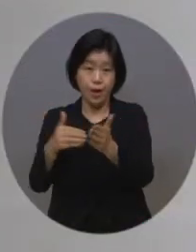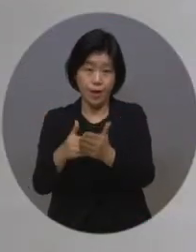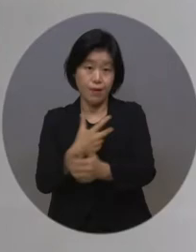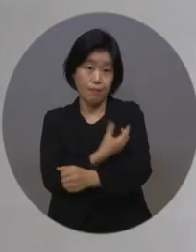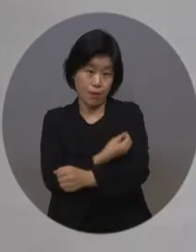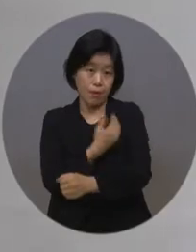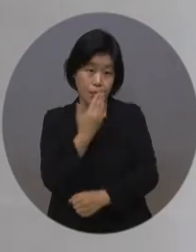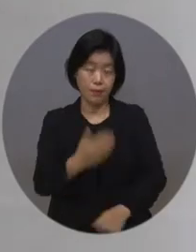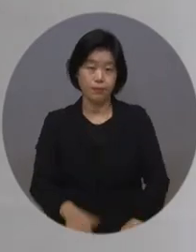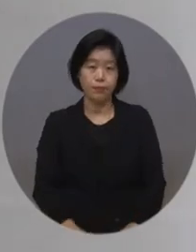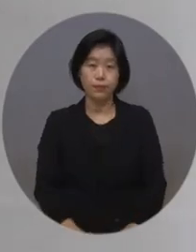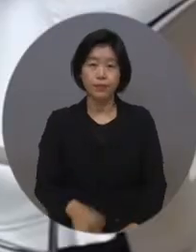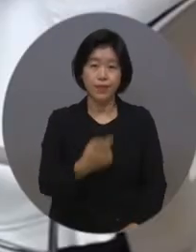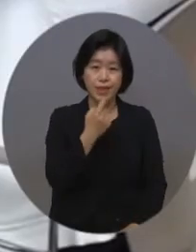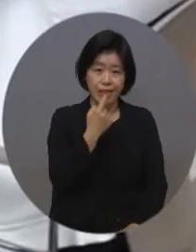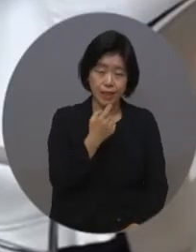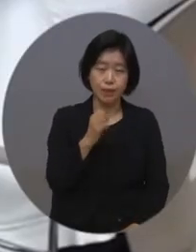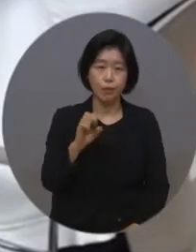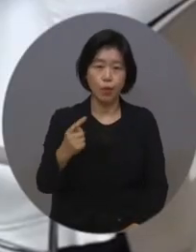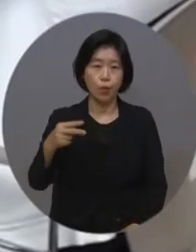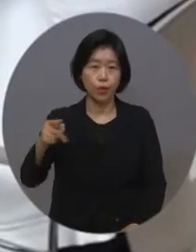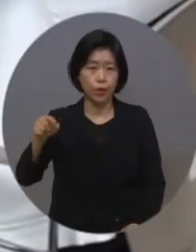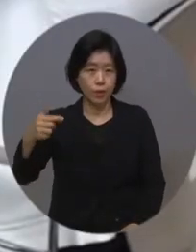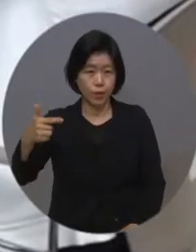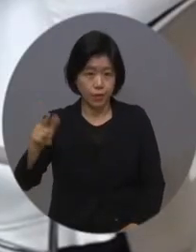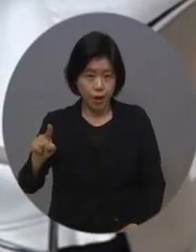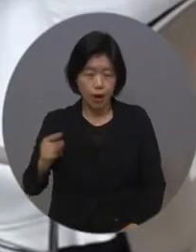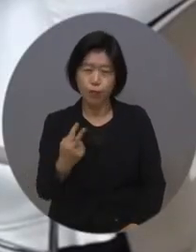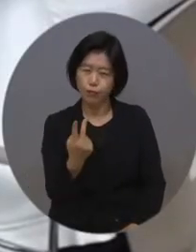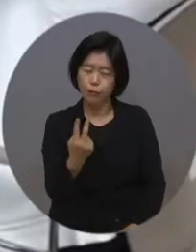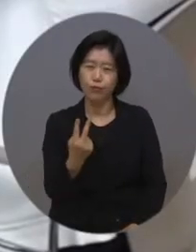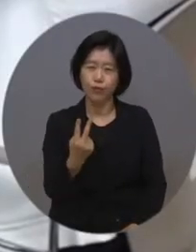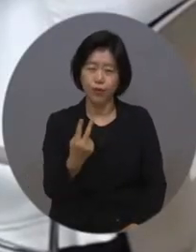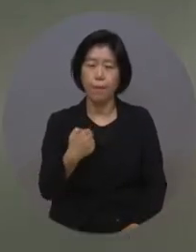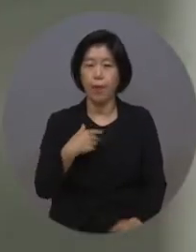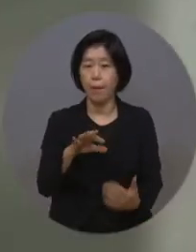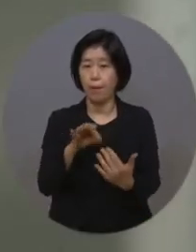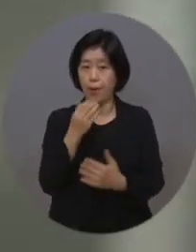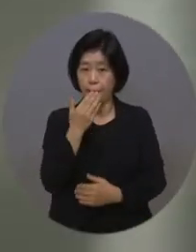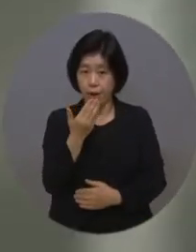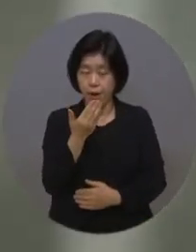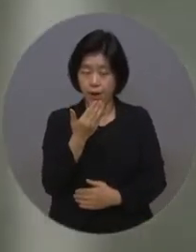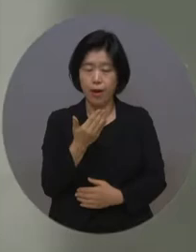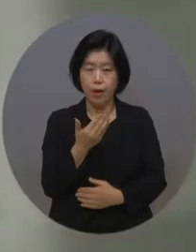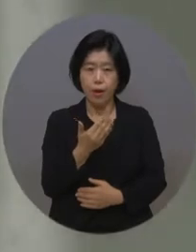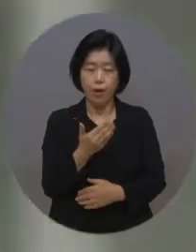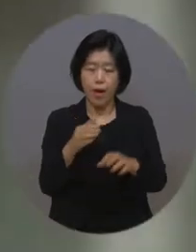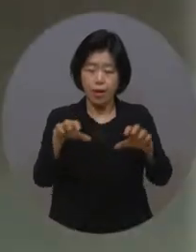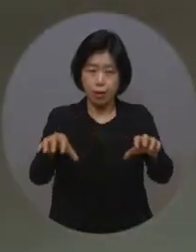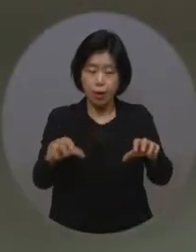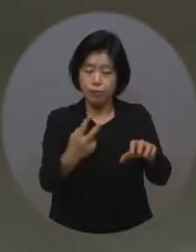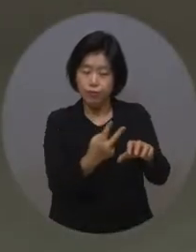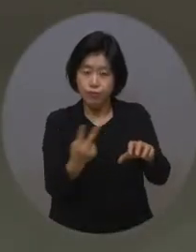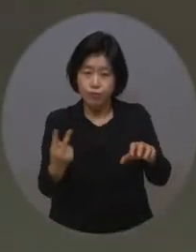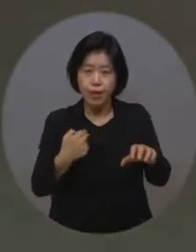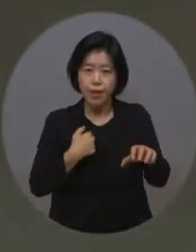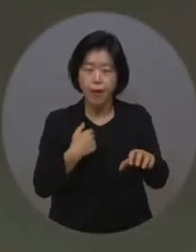mRNA 백신을 통해 위탁 의료기관 또는 예방접종센터 중 본인이 희망한 기관에서 접종받을 수